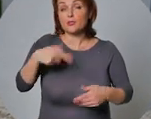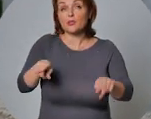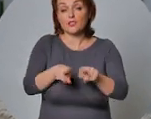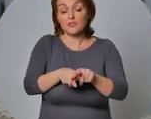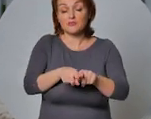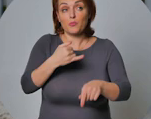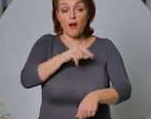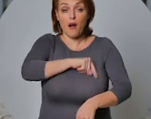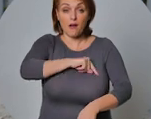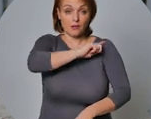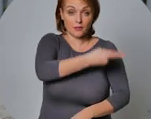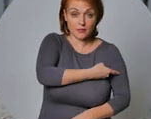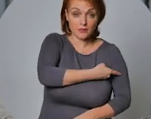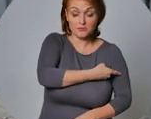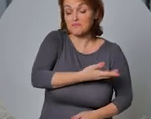puternic?